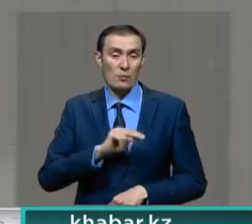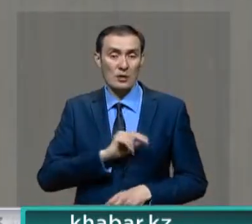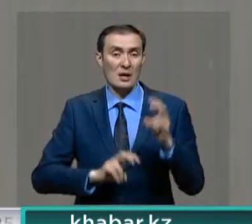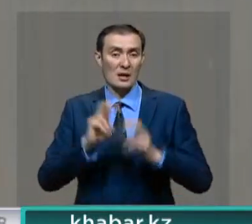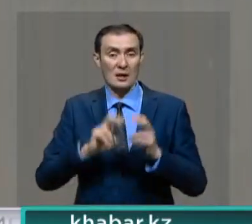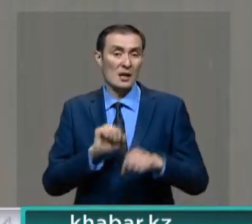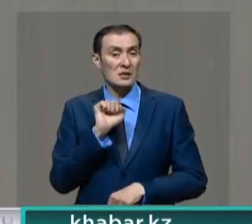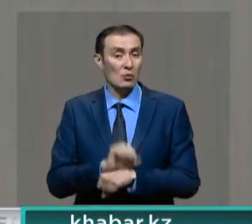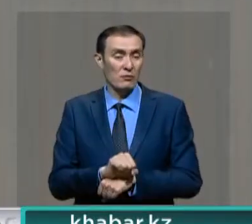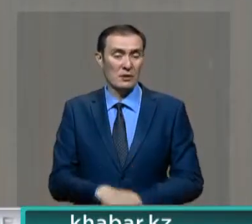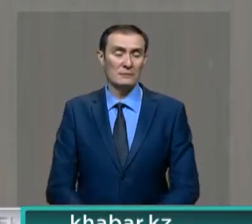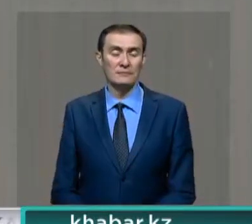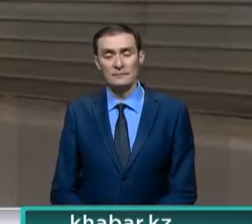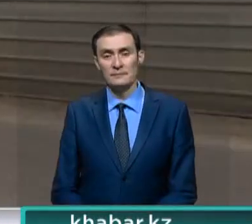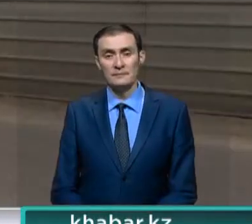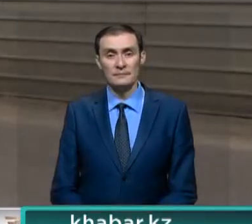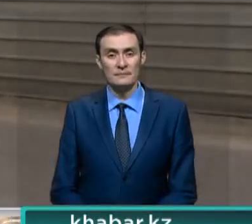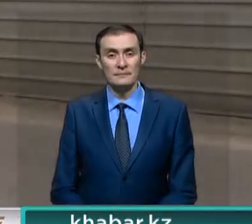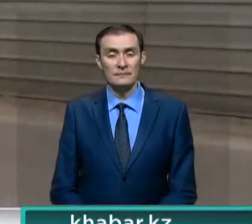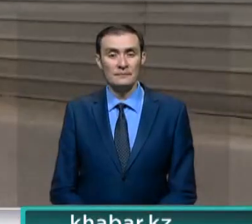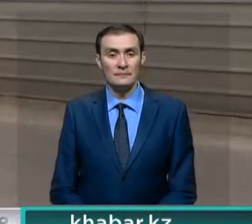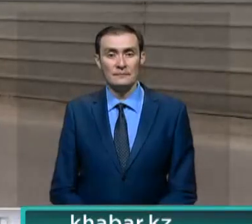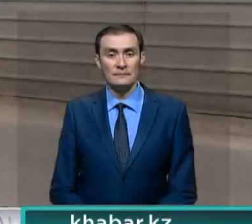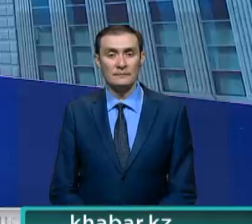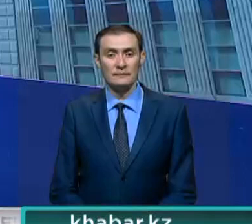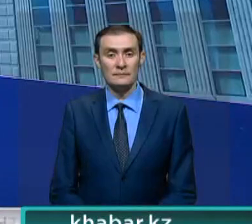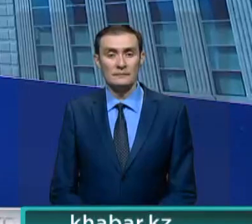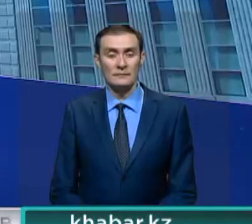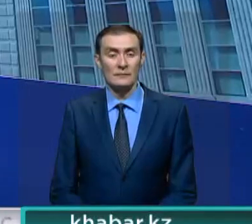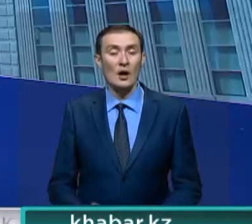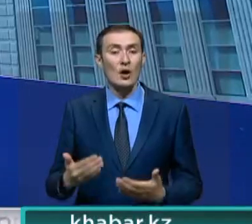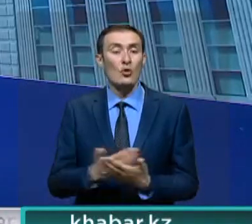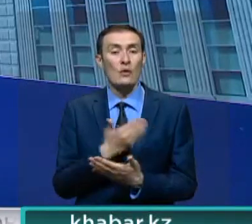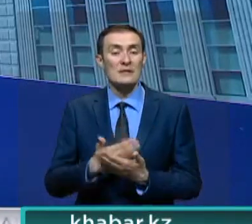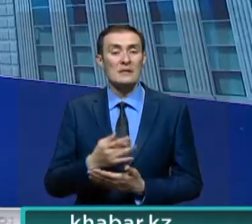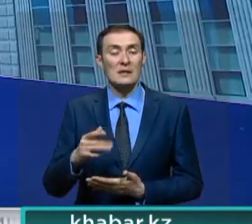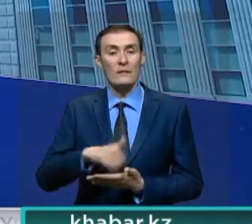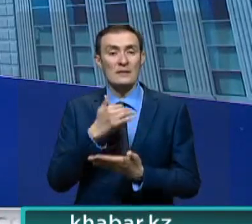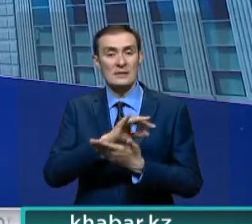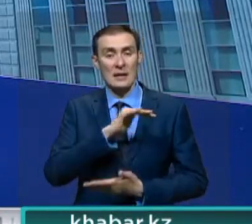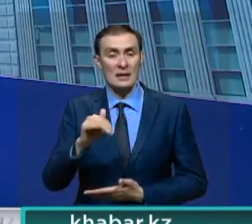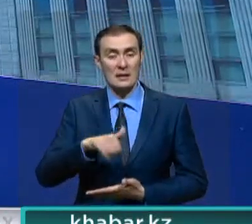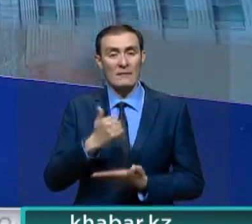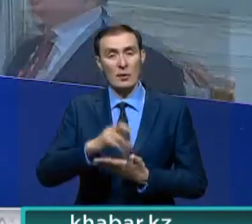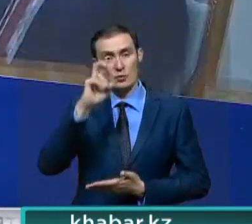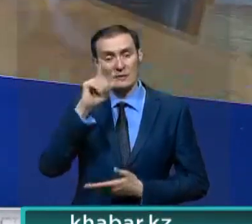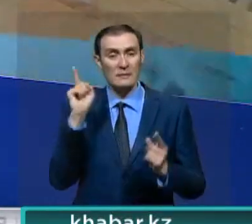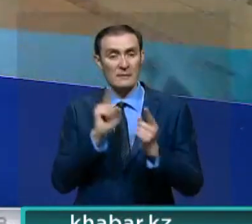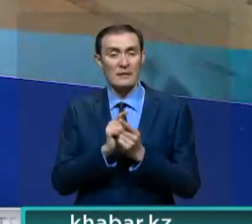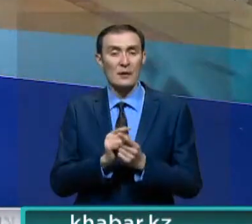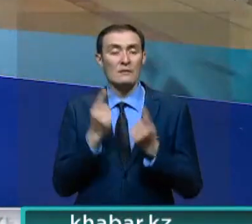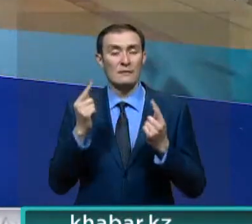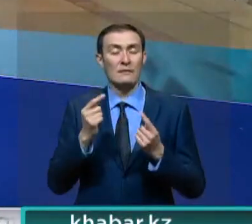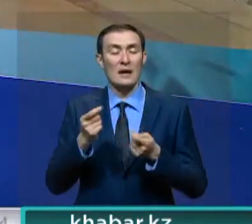Григорий Беденко, Алмаз Садвакас, Мухит Кудыкбаев. Итоги дня Алматы. И к новостям из Ак-Орды. Глава государства сегодня принял известного